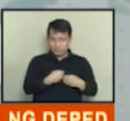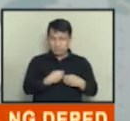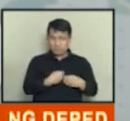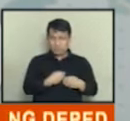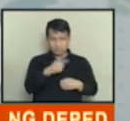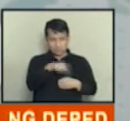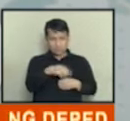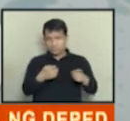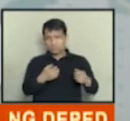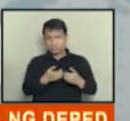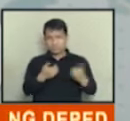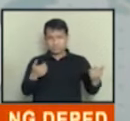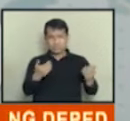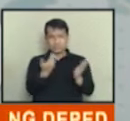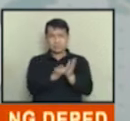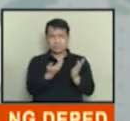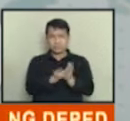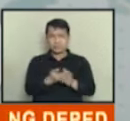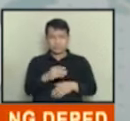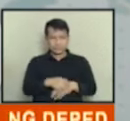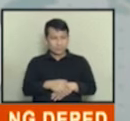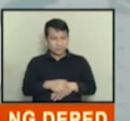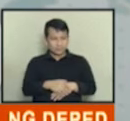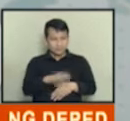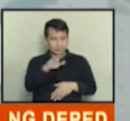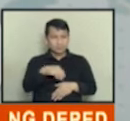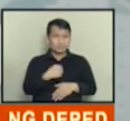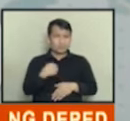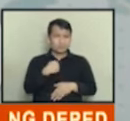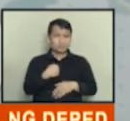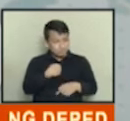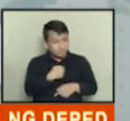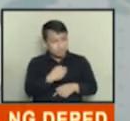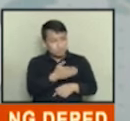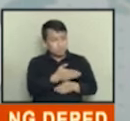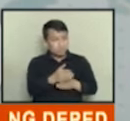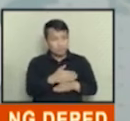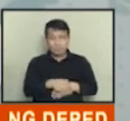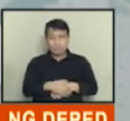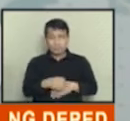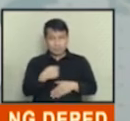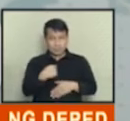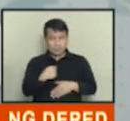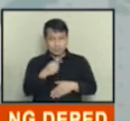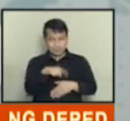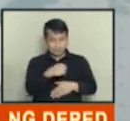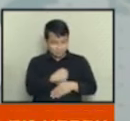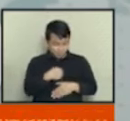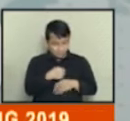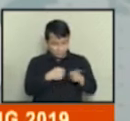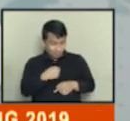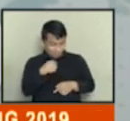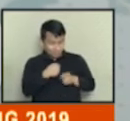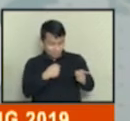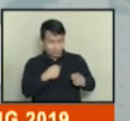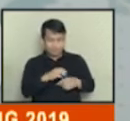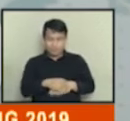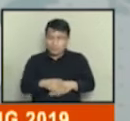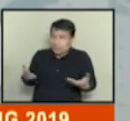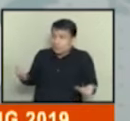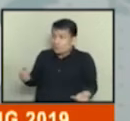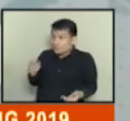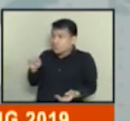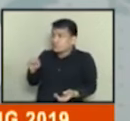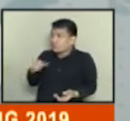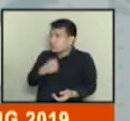sinisit ako sila, nagagalit. Kaya minsan, nangihingi pa ako ng dispensa. Sorry sa kanilang dalawa. Kasi ikaw pa ko, ngayon nagsusorry, ikaw pa yung nilobo. Kasi wala pa akong